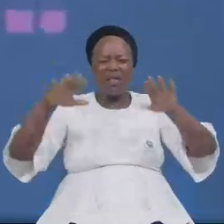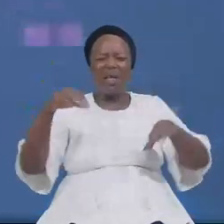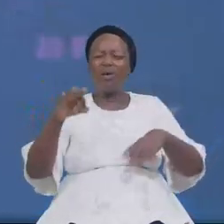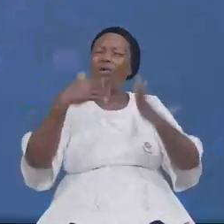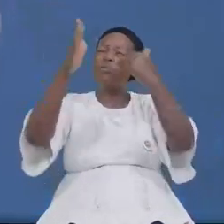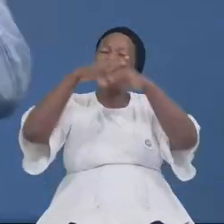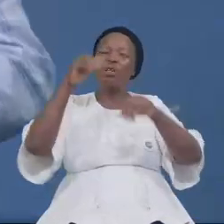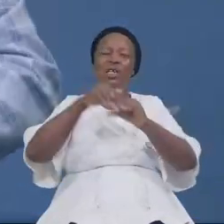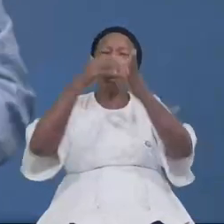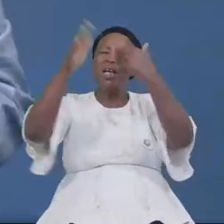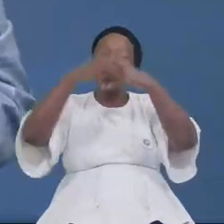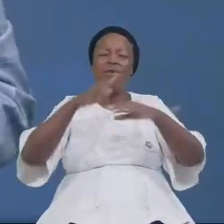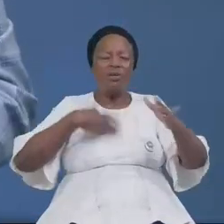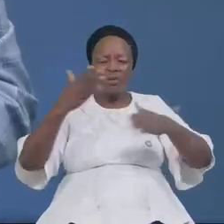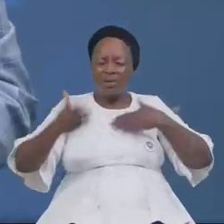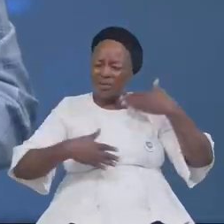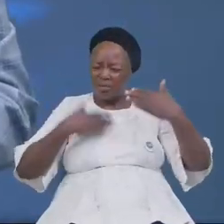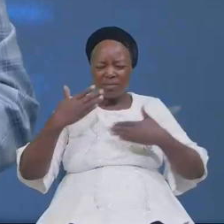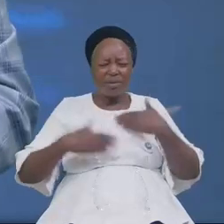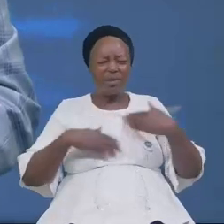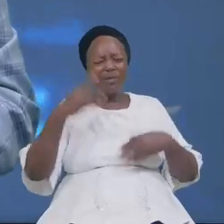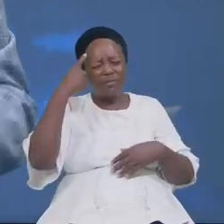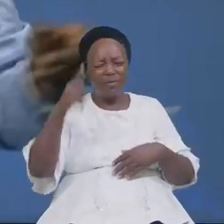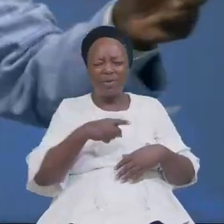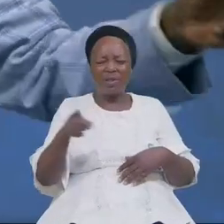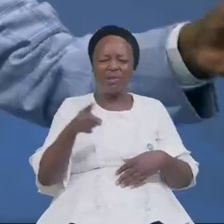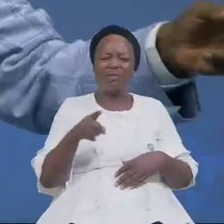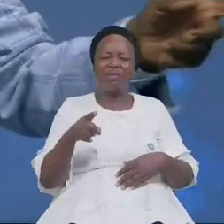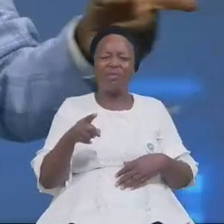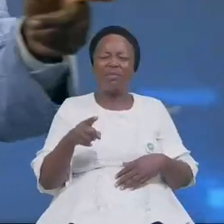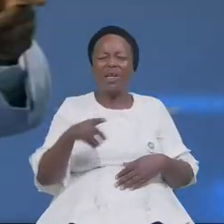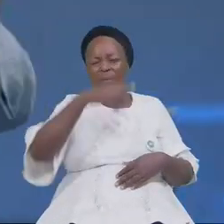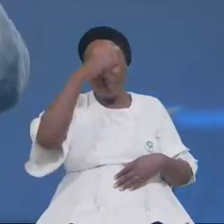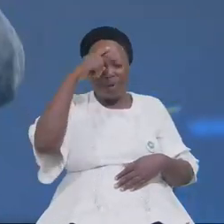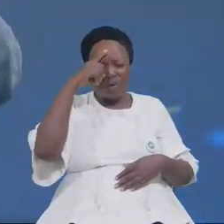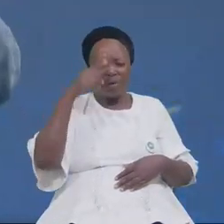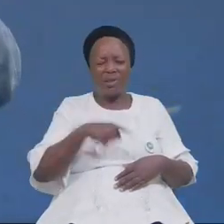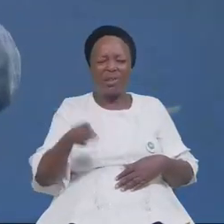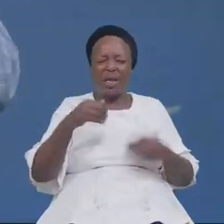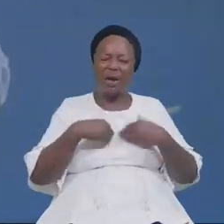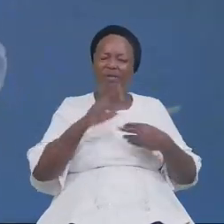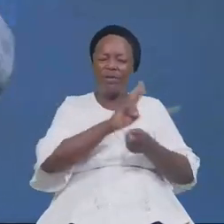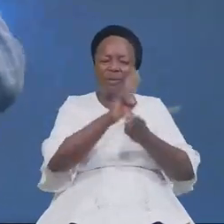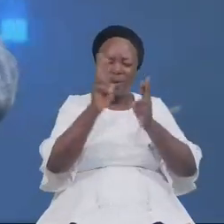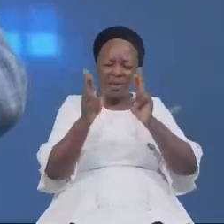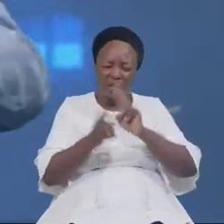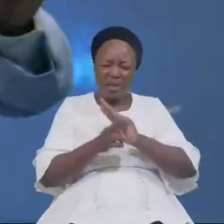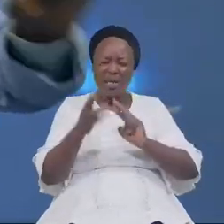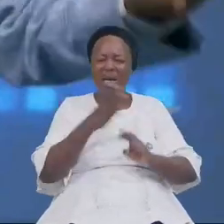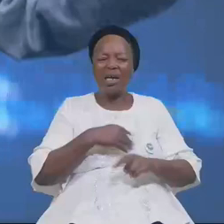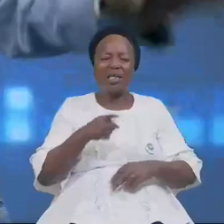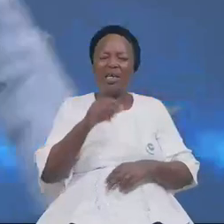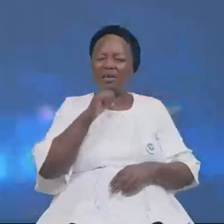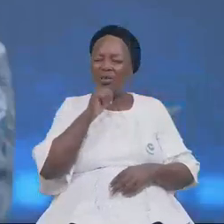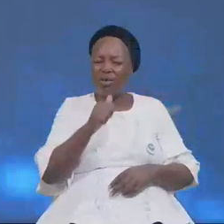se réjouissent à leur sujet. Parce qu'ils se sont repentis et ils ne sont